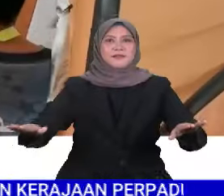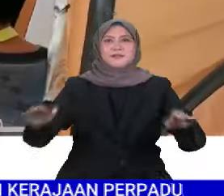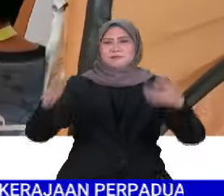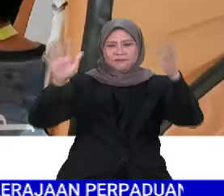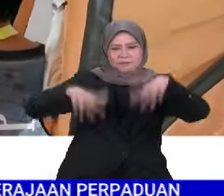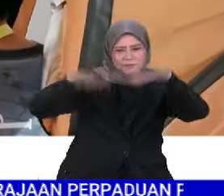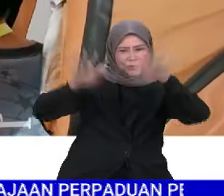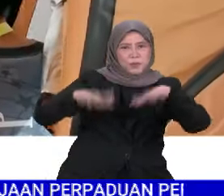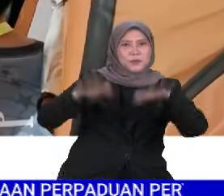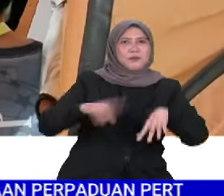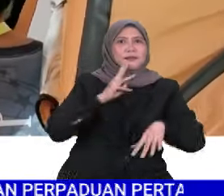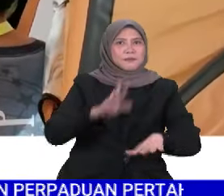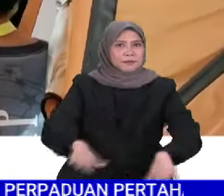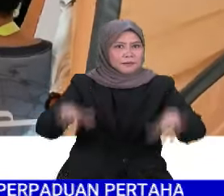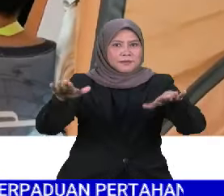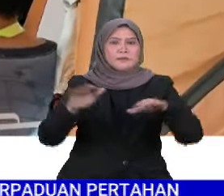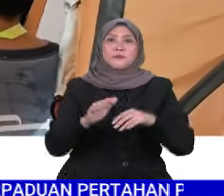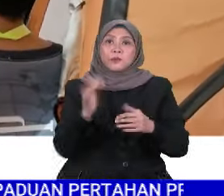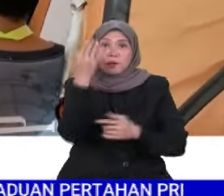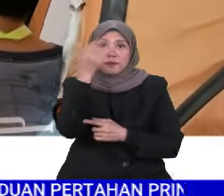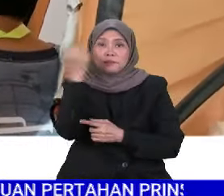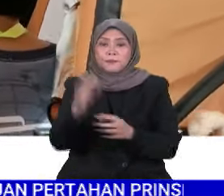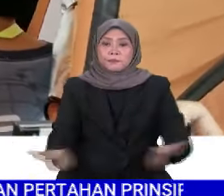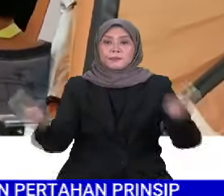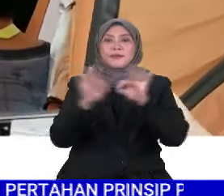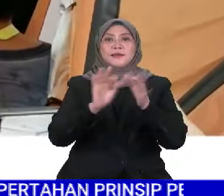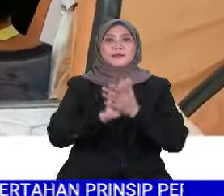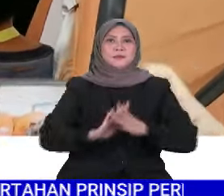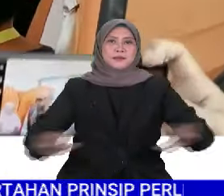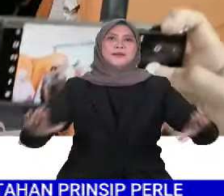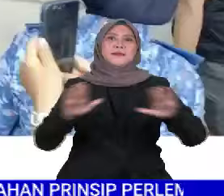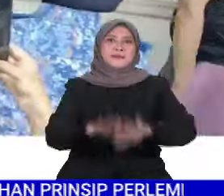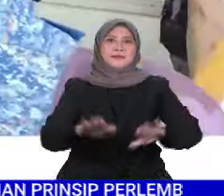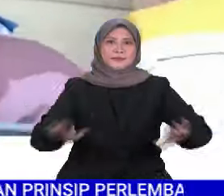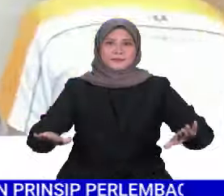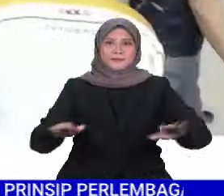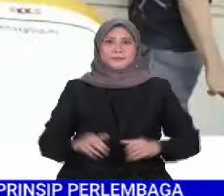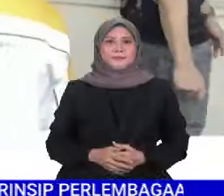sepanjang musim tengkujuh. Tindakan itu penting bagi melindungi keselamatan mereka.